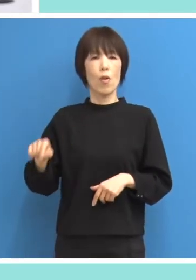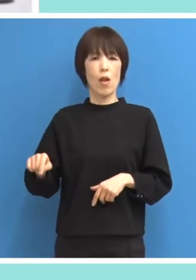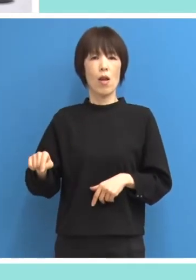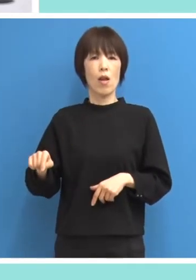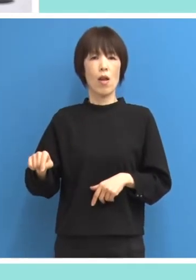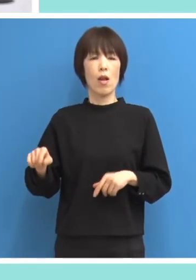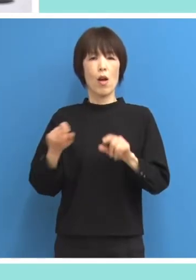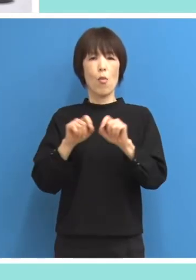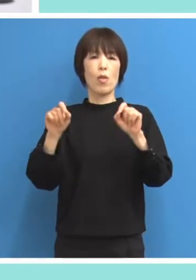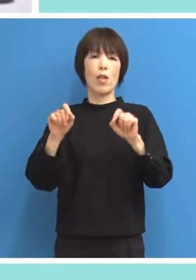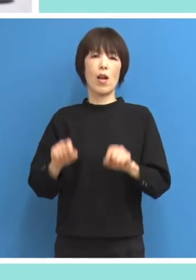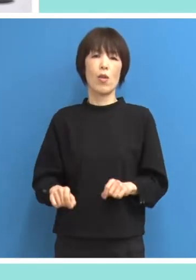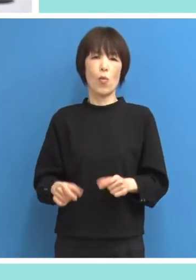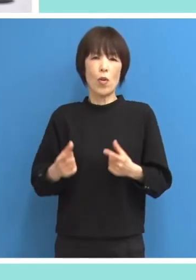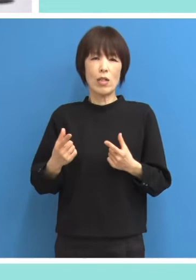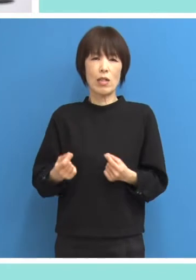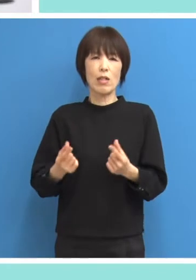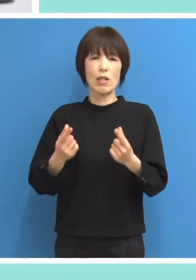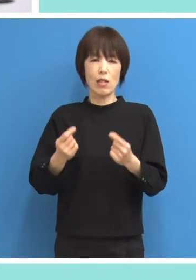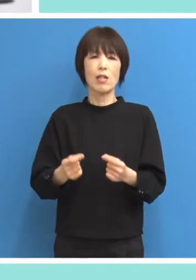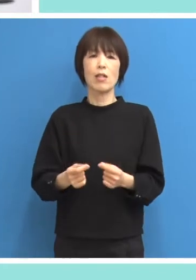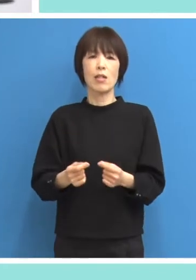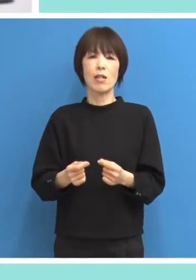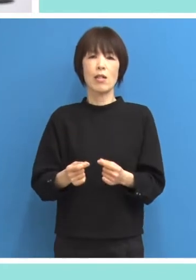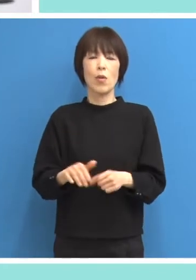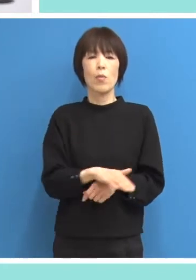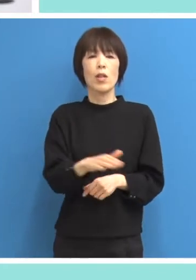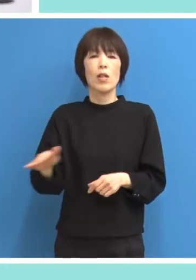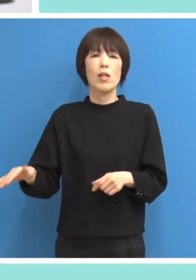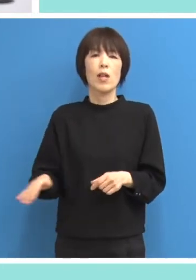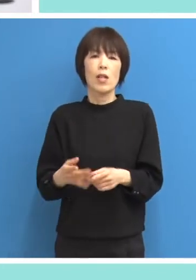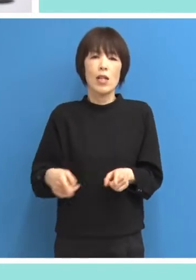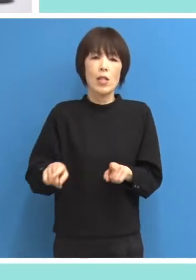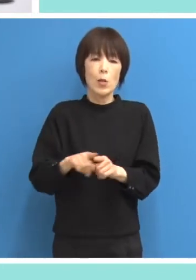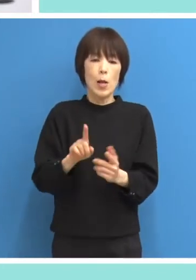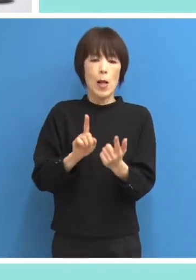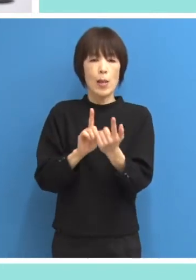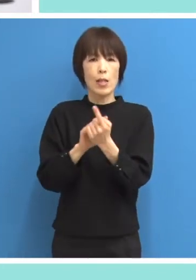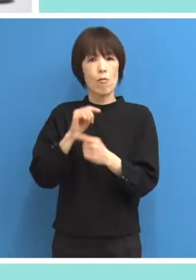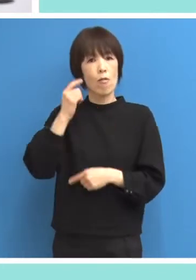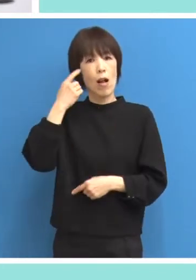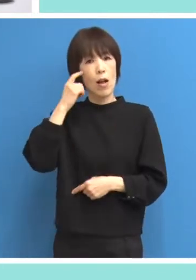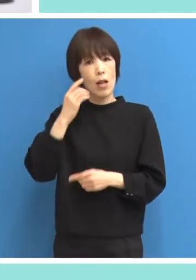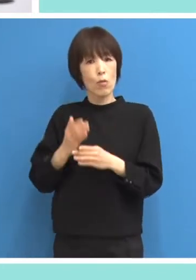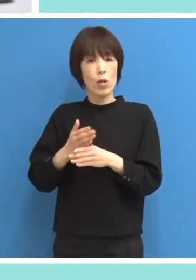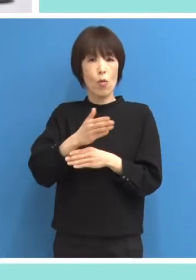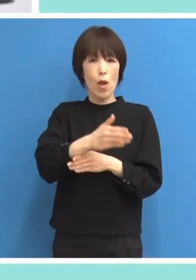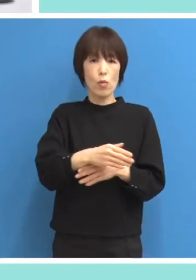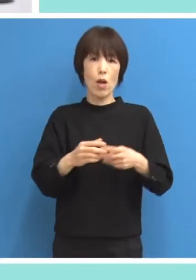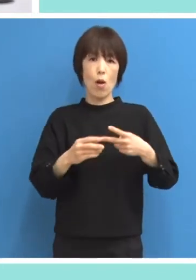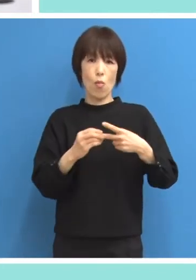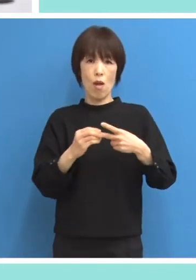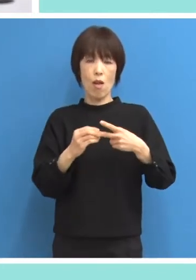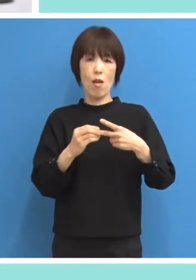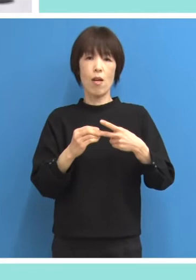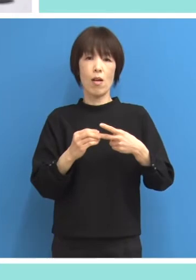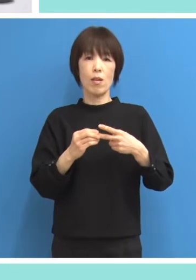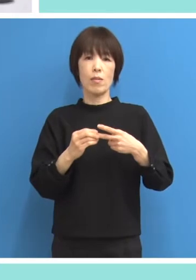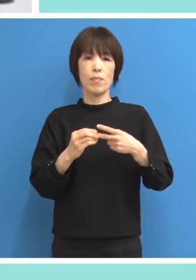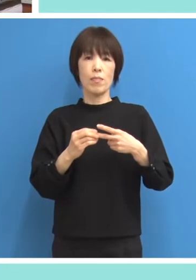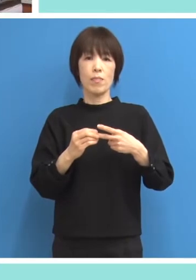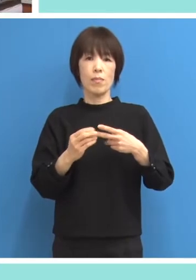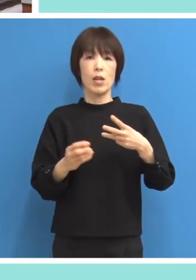から、これ命と命の問題をしっかりと、みんなで対策を講じながら乗り越えていこうということかなと思います